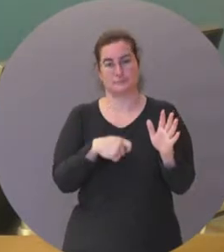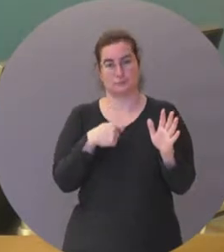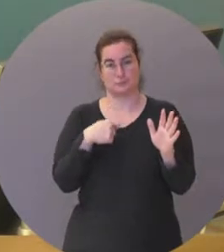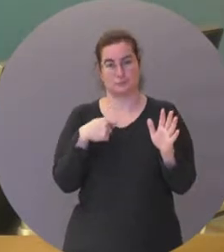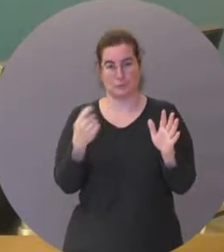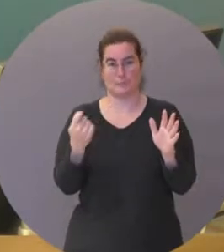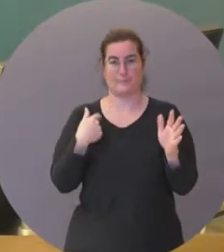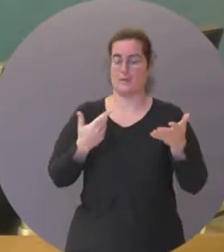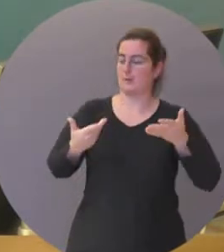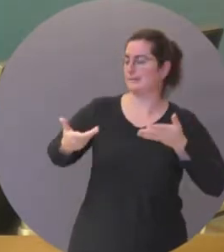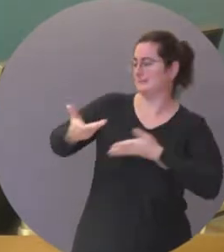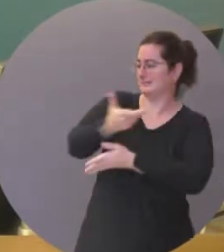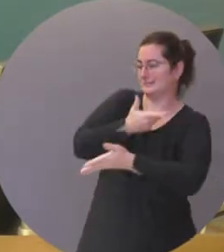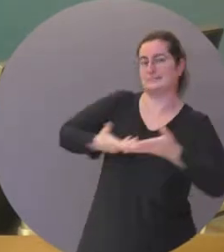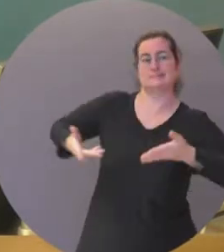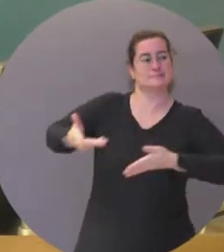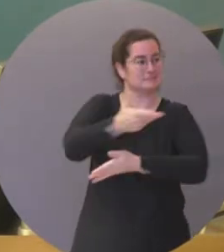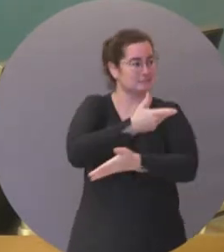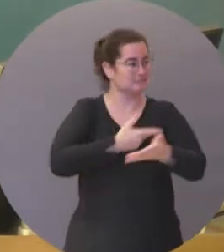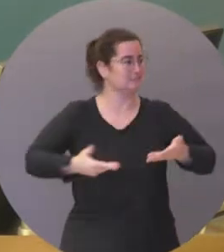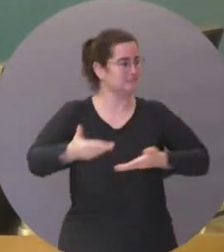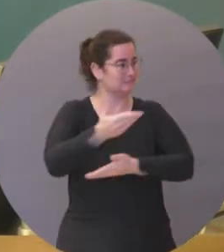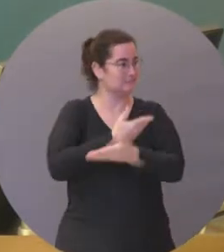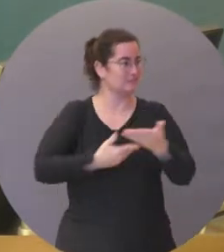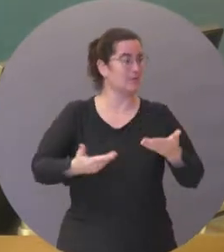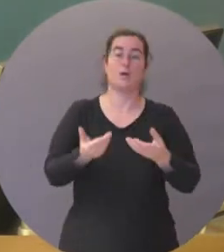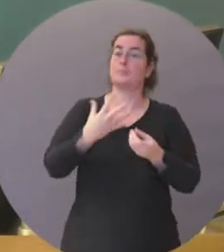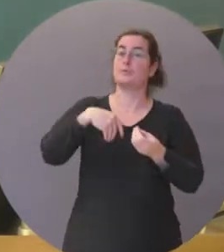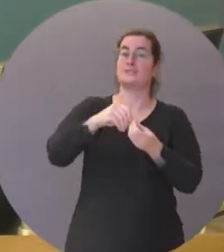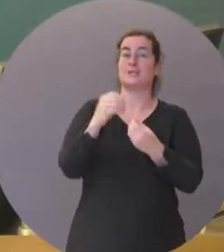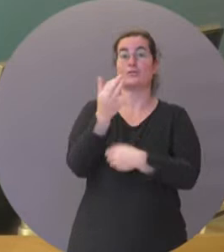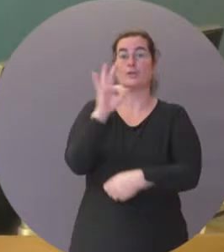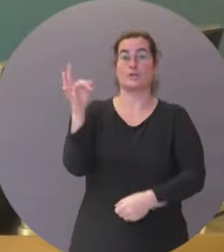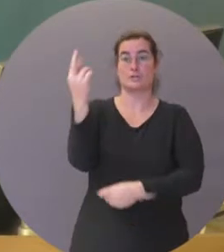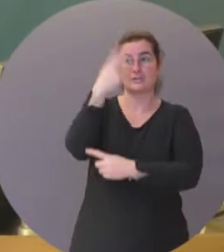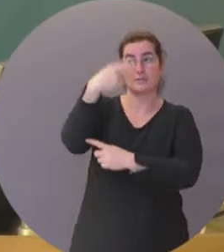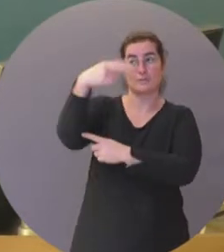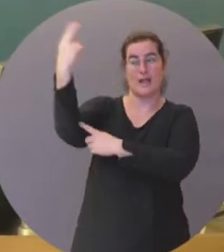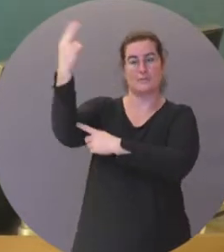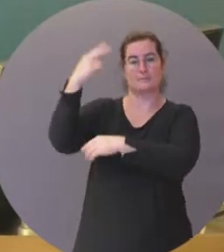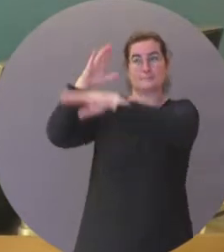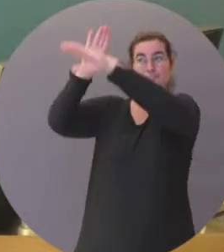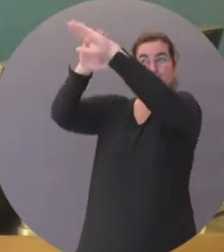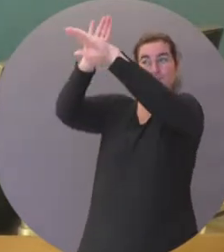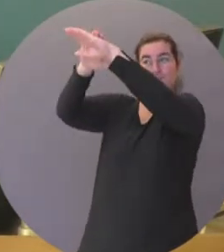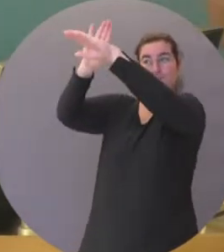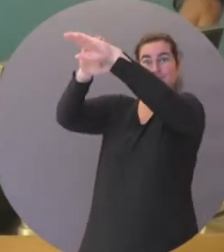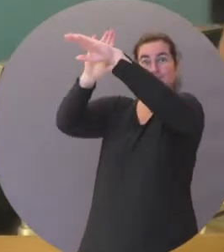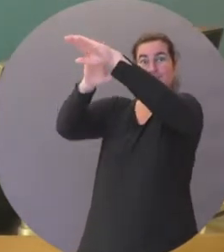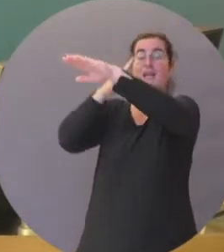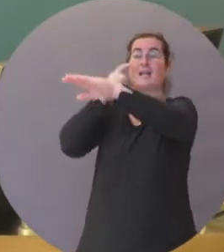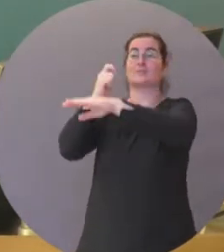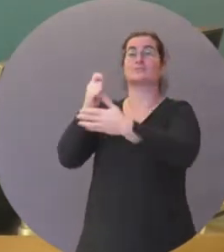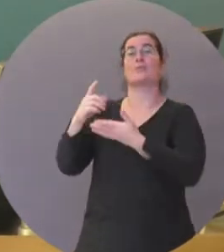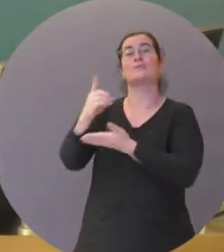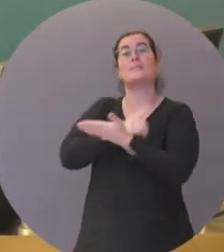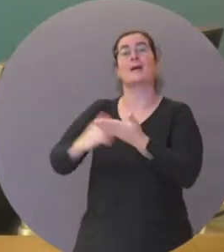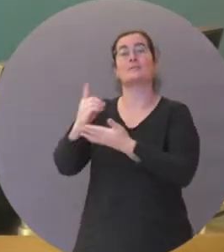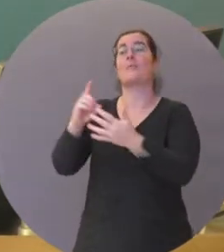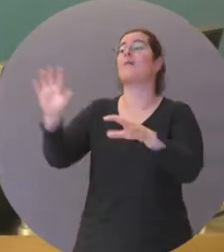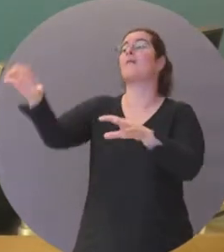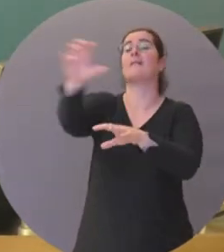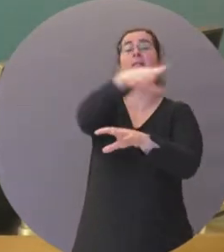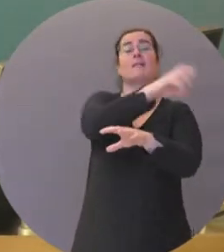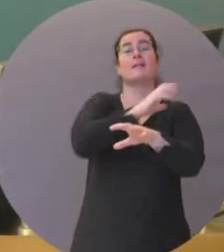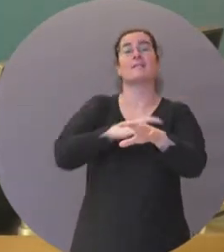entre nous mais également au niveau national pour alerter les autres collectivités sur ce